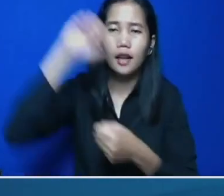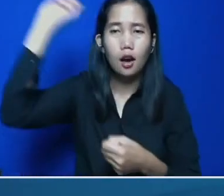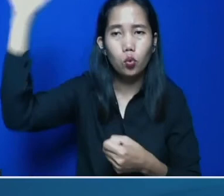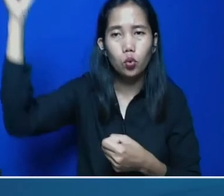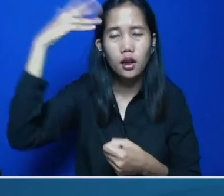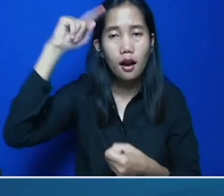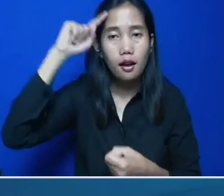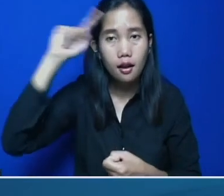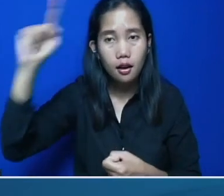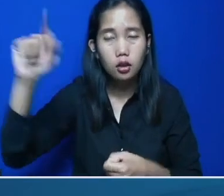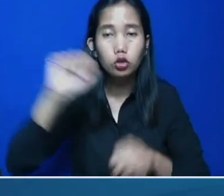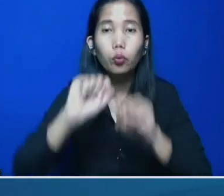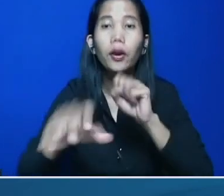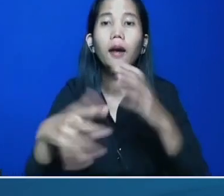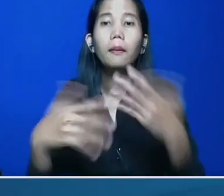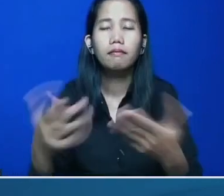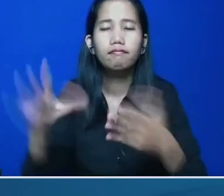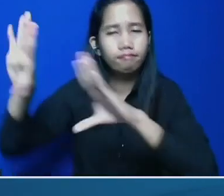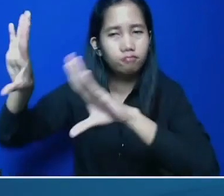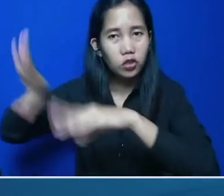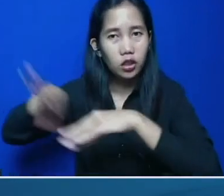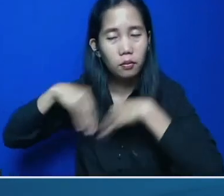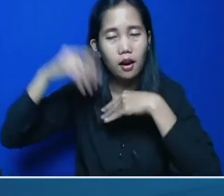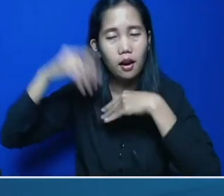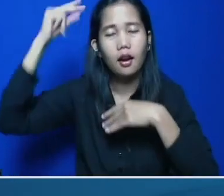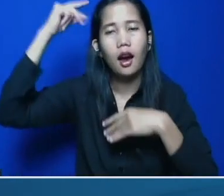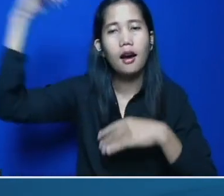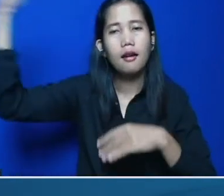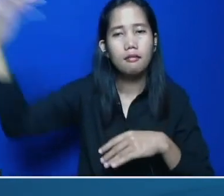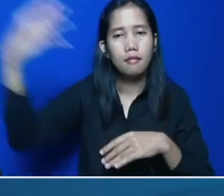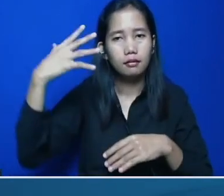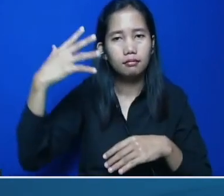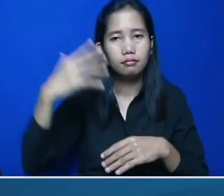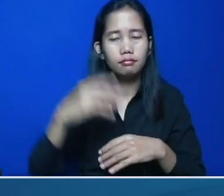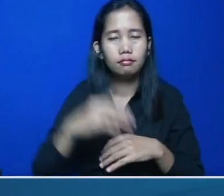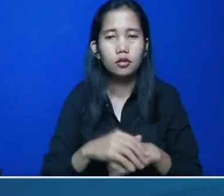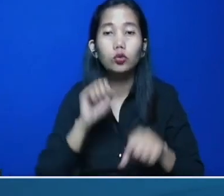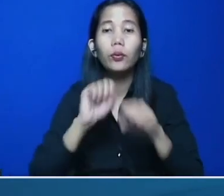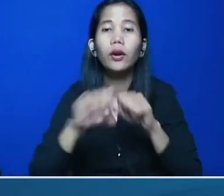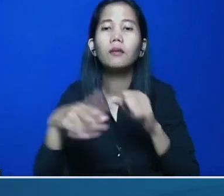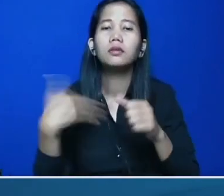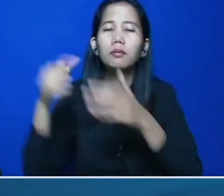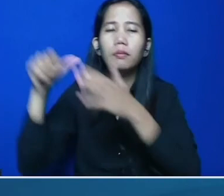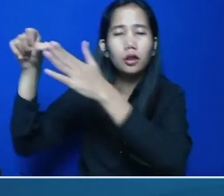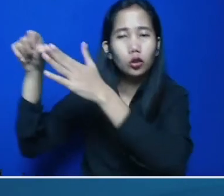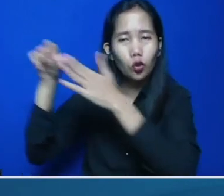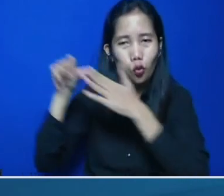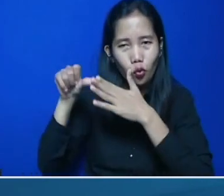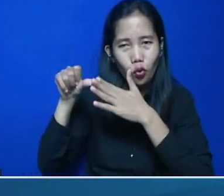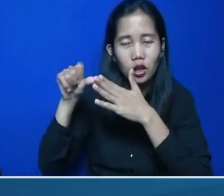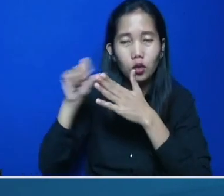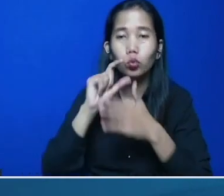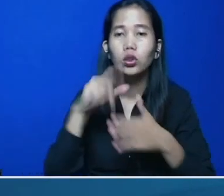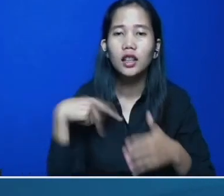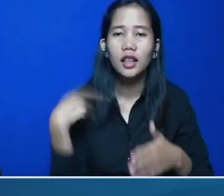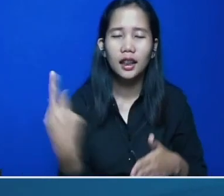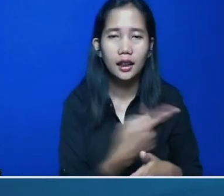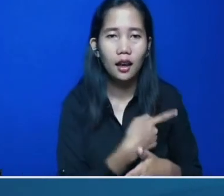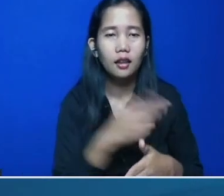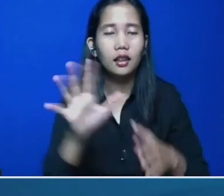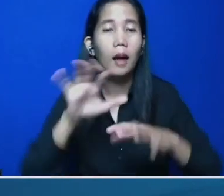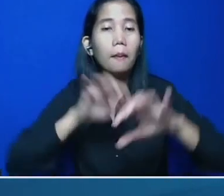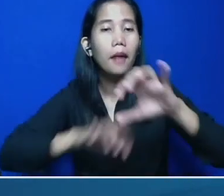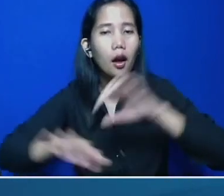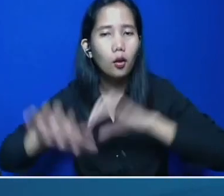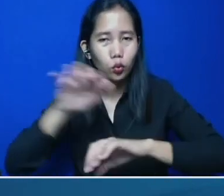pertolongan untuk tidak melakukan kesalahan dimasa yang lampau itulah panggilan tuhan